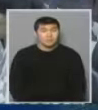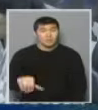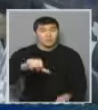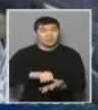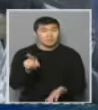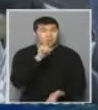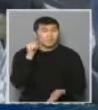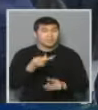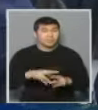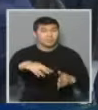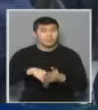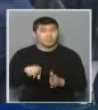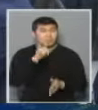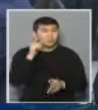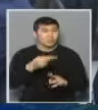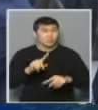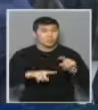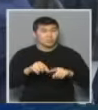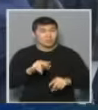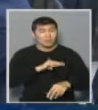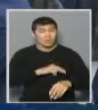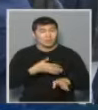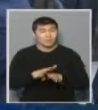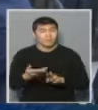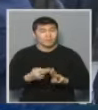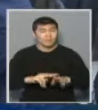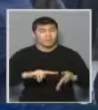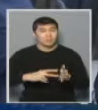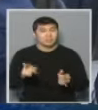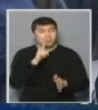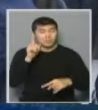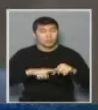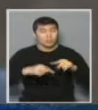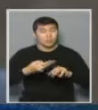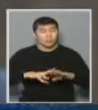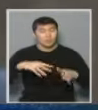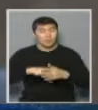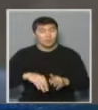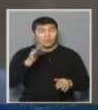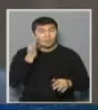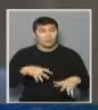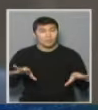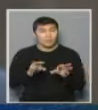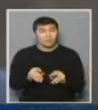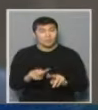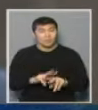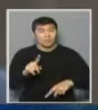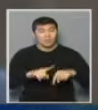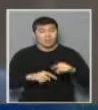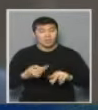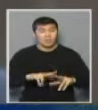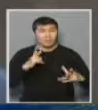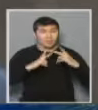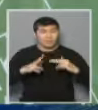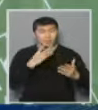Представители молодежного крыла «Жасотан» проводят немало мероприятий в рамках программы «Жастар Отанга». Обмен опытом между отечественными и зарубежными вузами